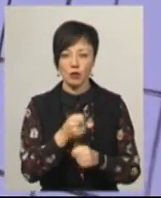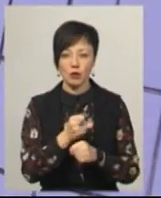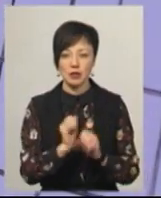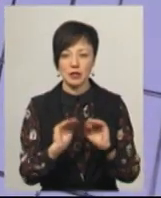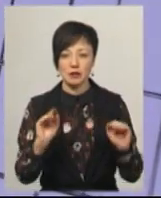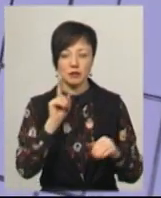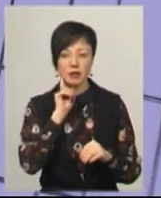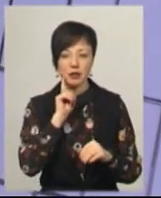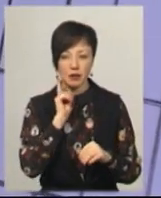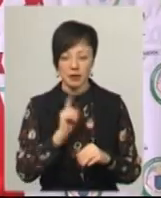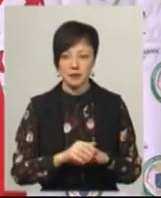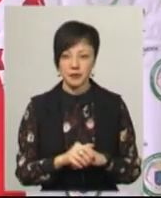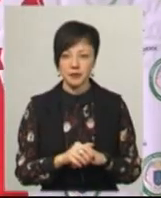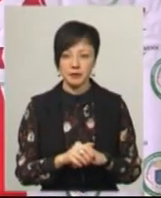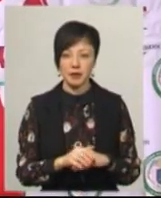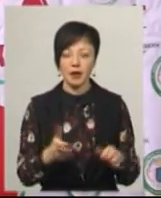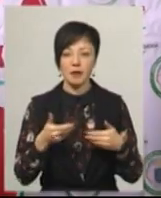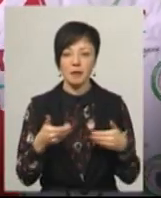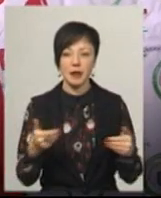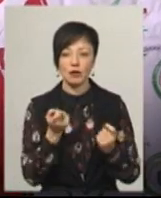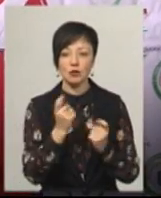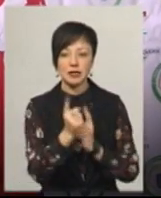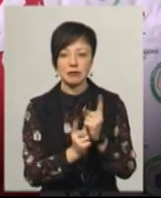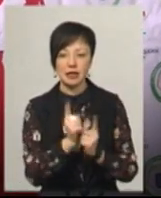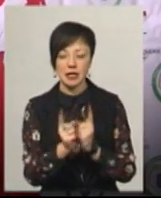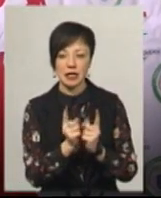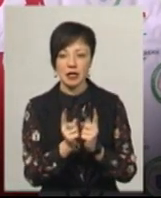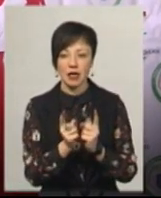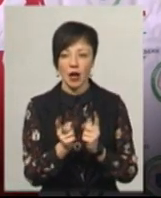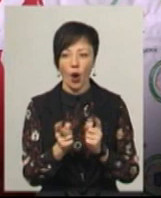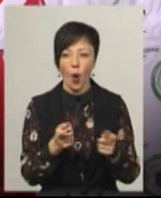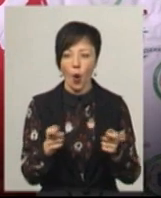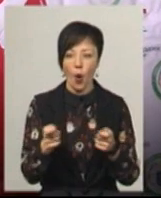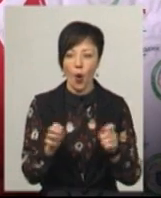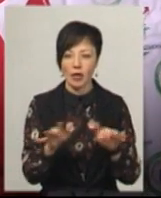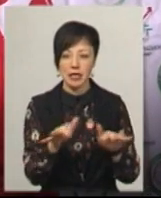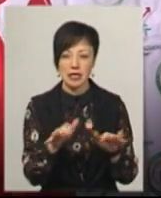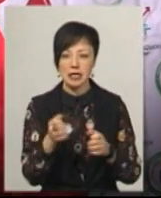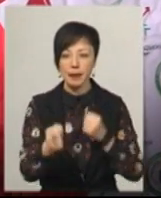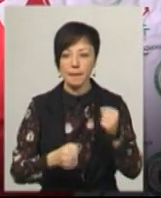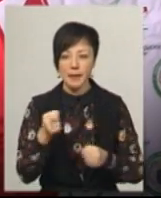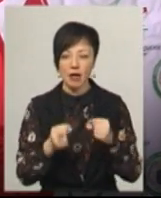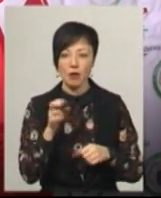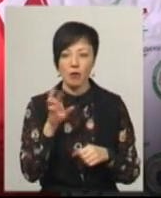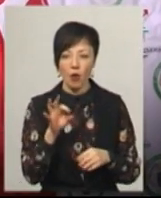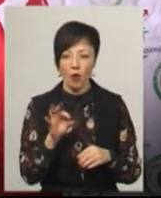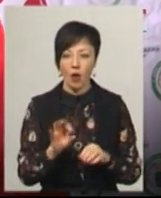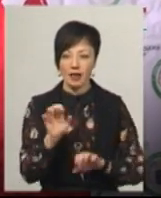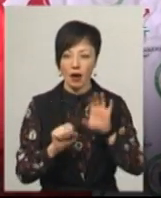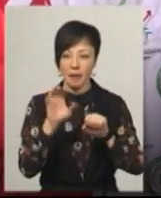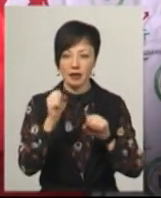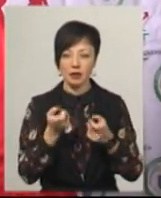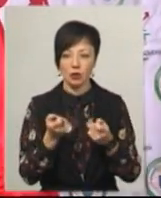та підлітками Олексій Янчук. Ми видозмінили координаційний біг, тому що драбинка, вона